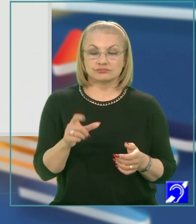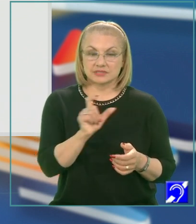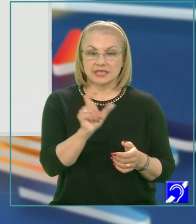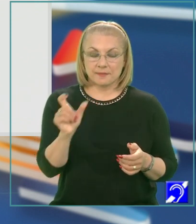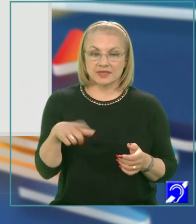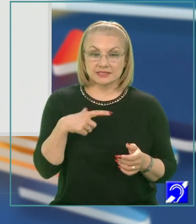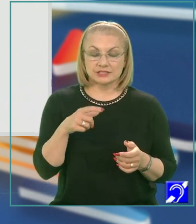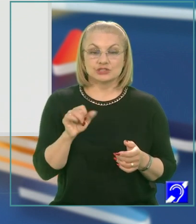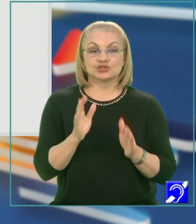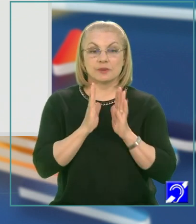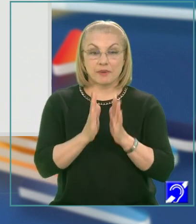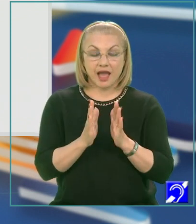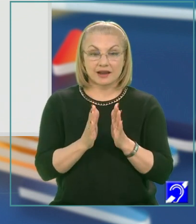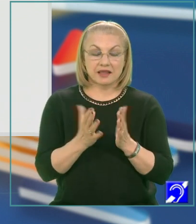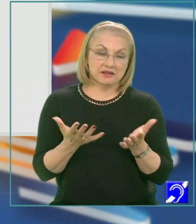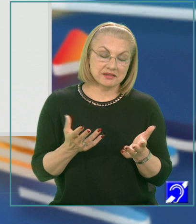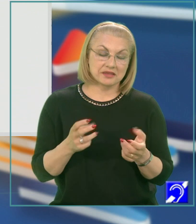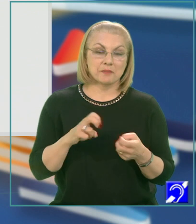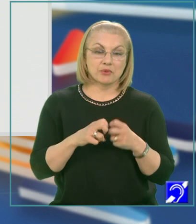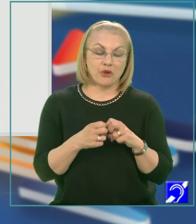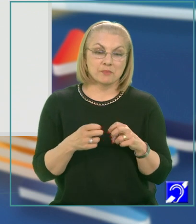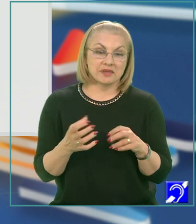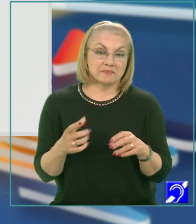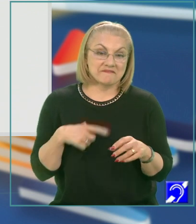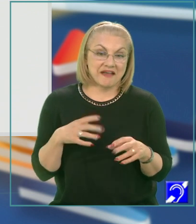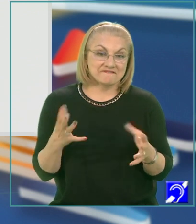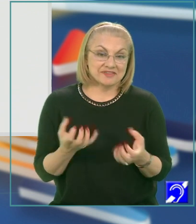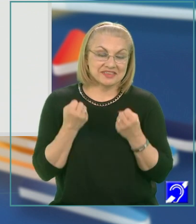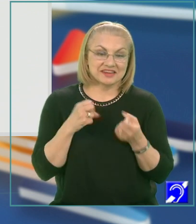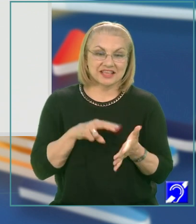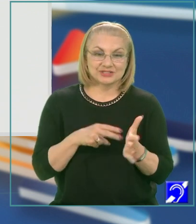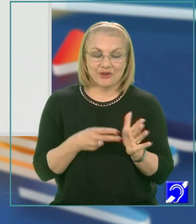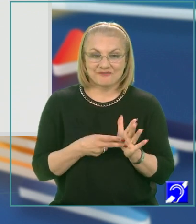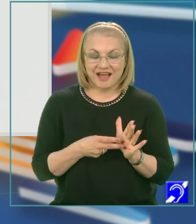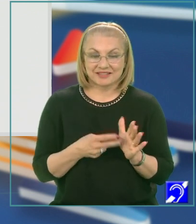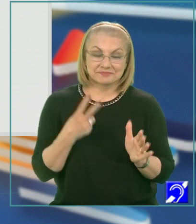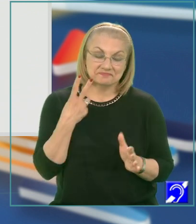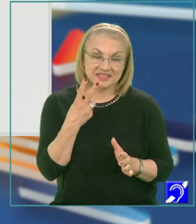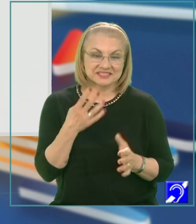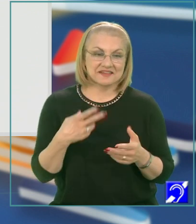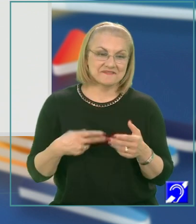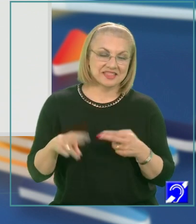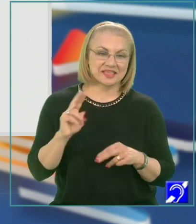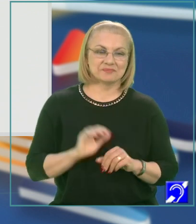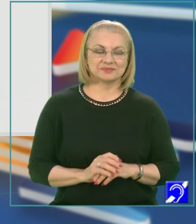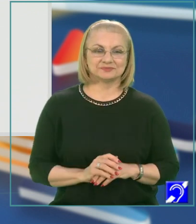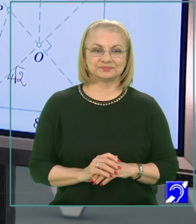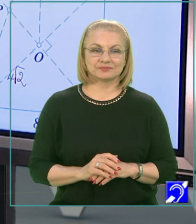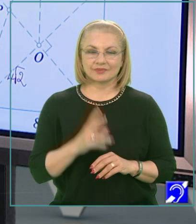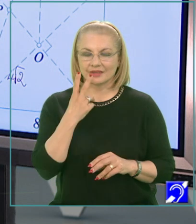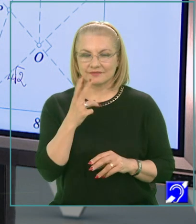segmente sunt și paralele, atunci problema s-ar rezolva. Și într-adevăr, ne uităm un pic și studiem un pic